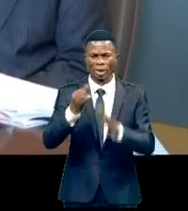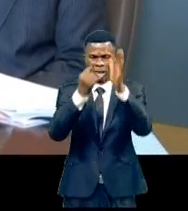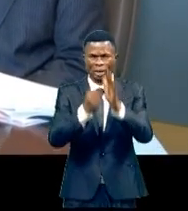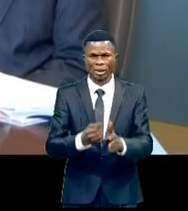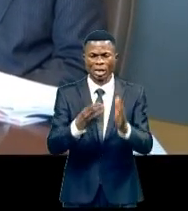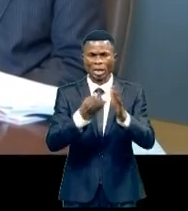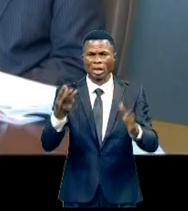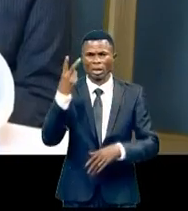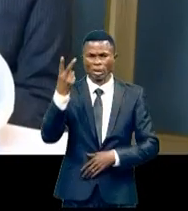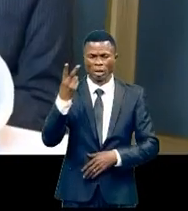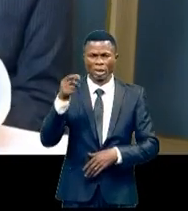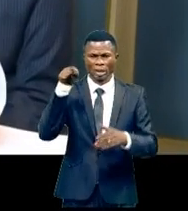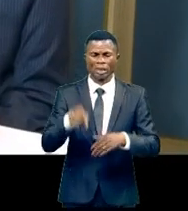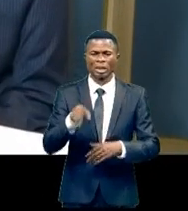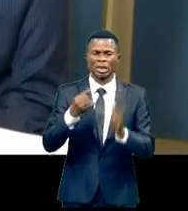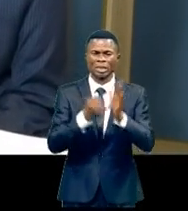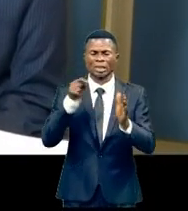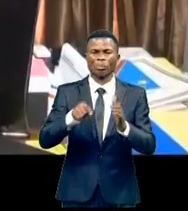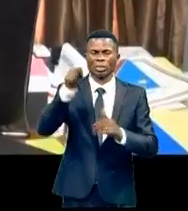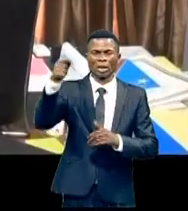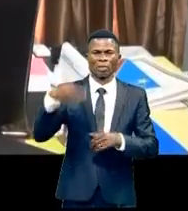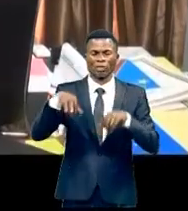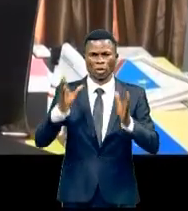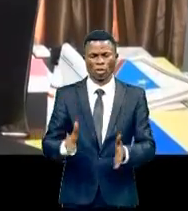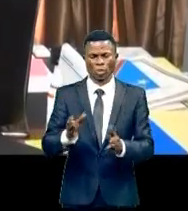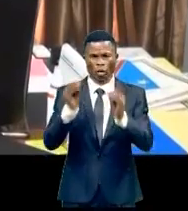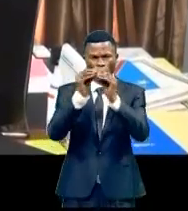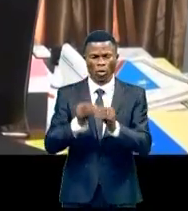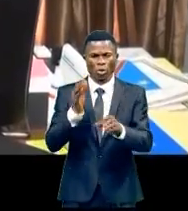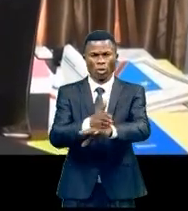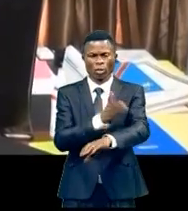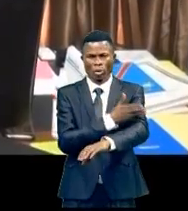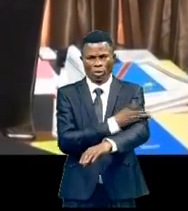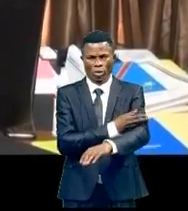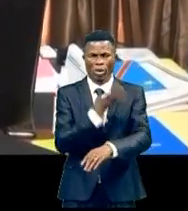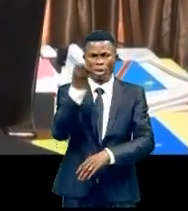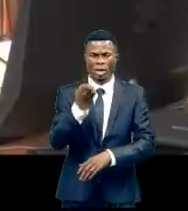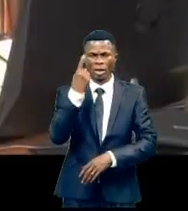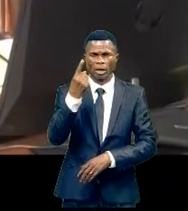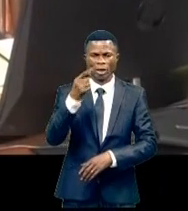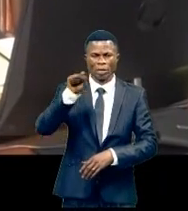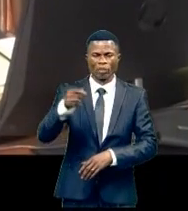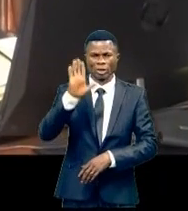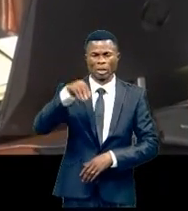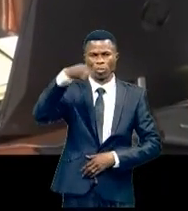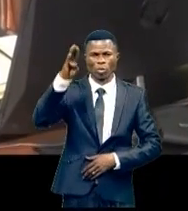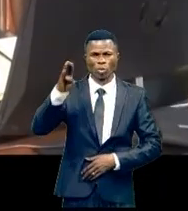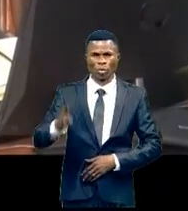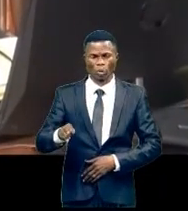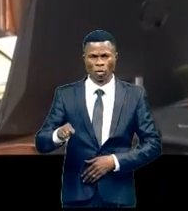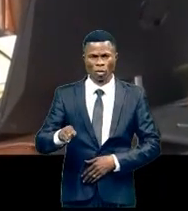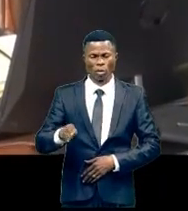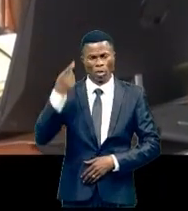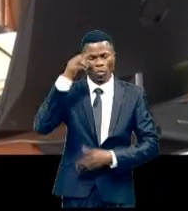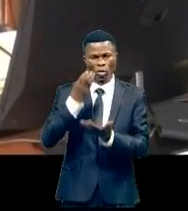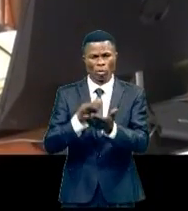682,6 milliards de francs congolais, soit un taux d'accroissement de 41,5% par rapport au